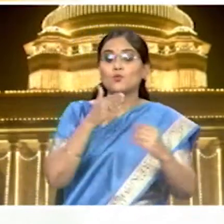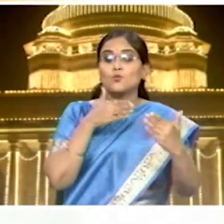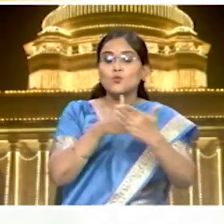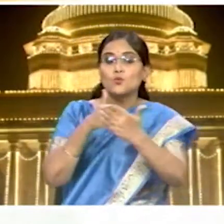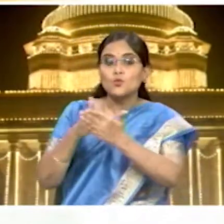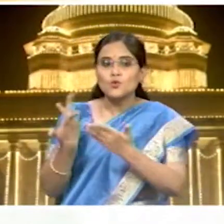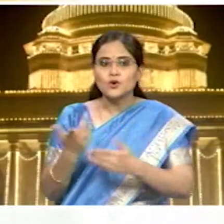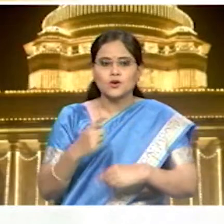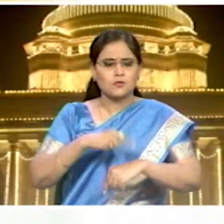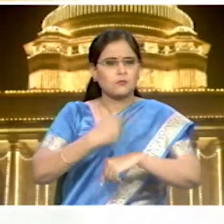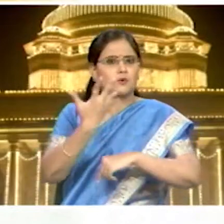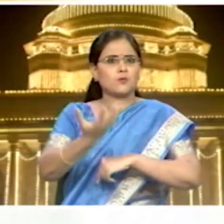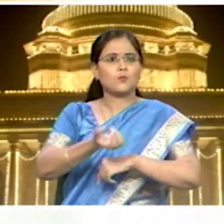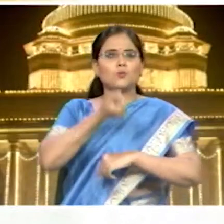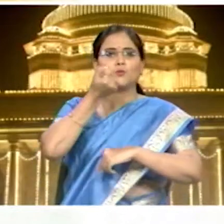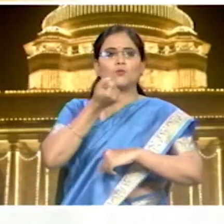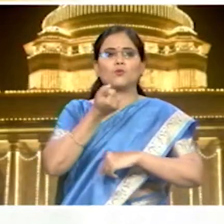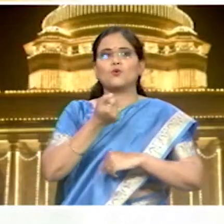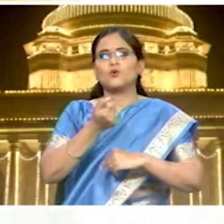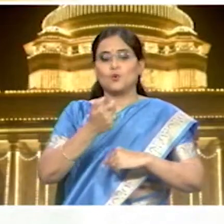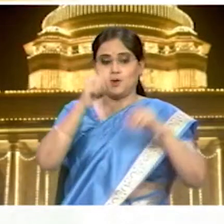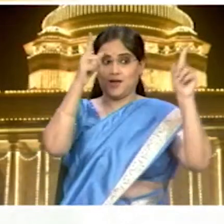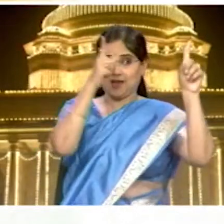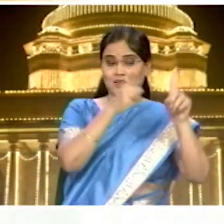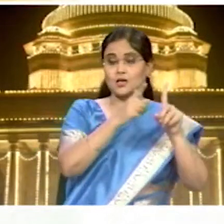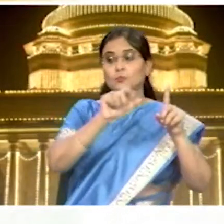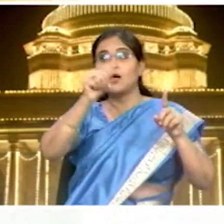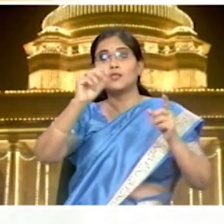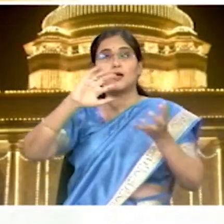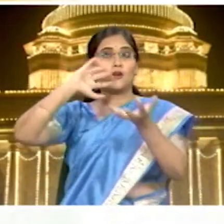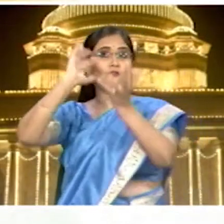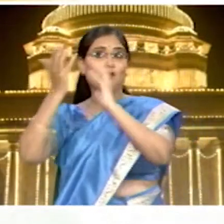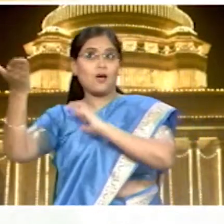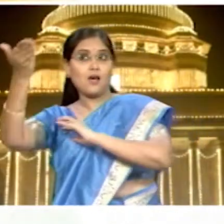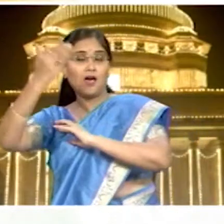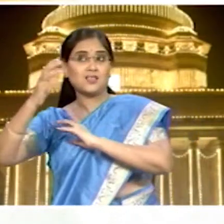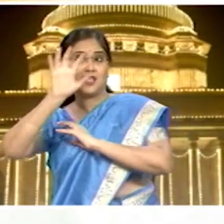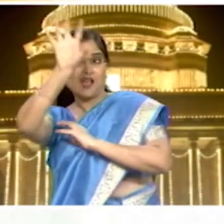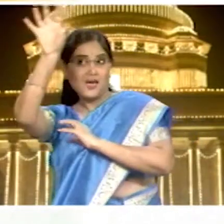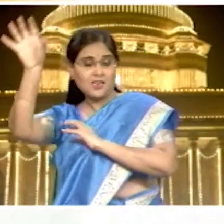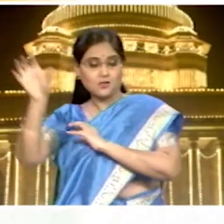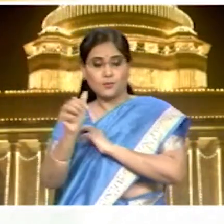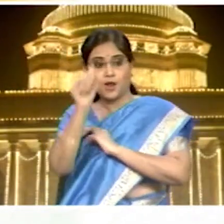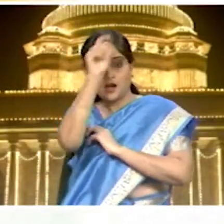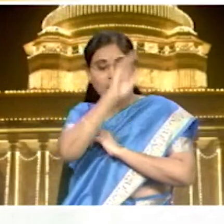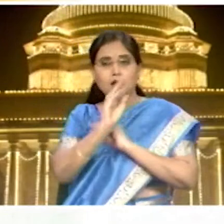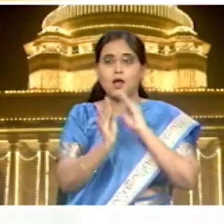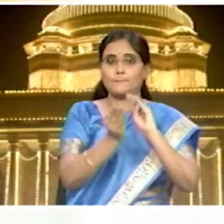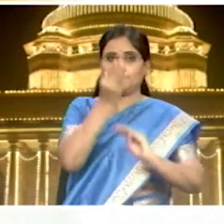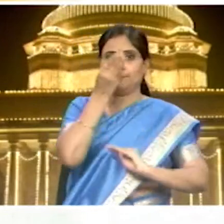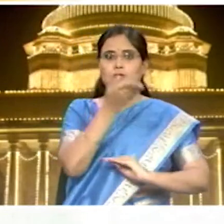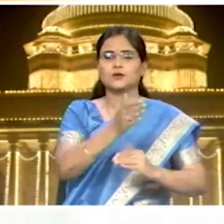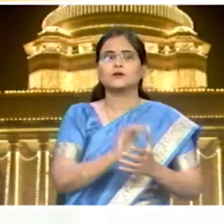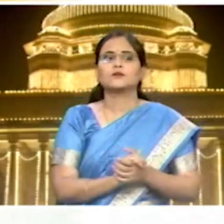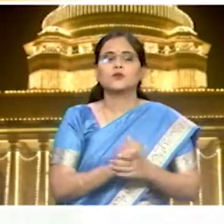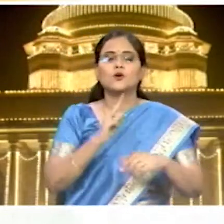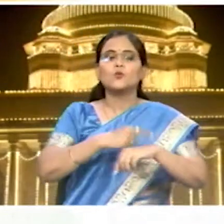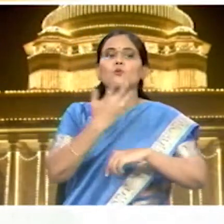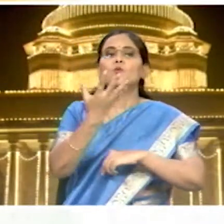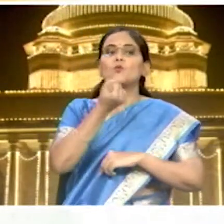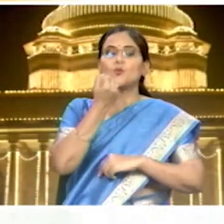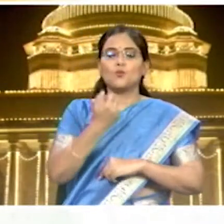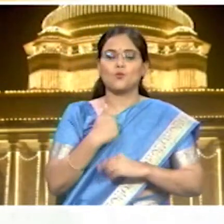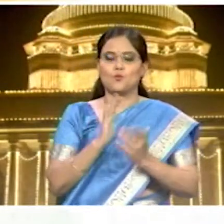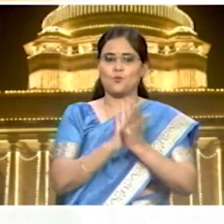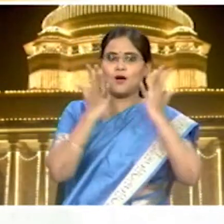हमारी उपलब्धियां विश्व के अनेक विकसित देशों से अधिक रही है। इस प्रशंसनीय उपलब्धि के लिए हम